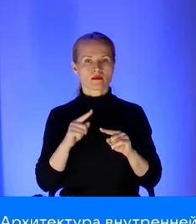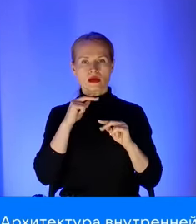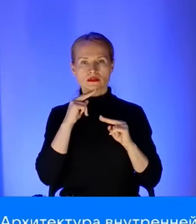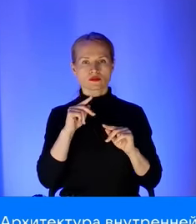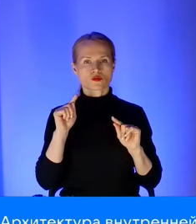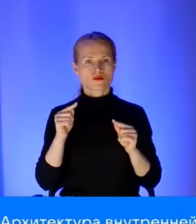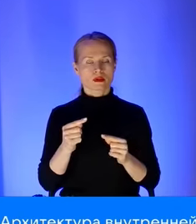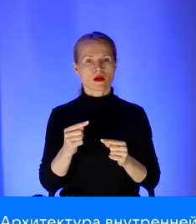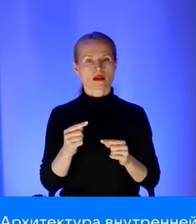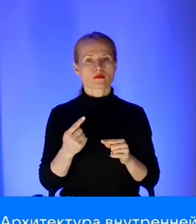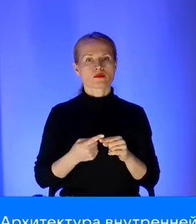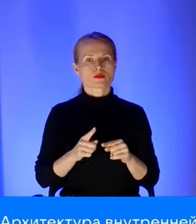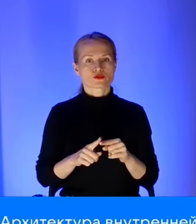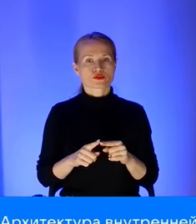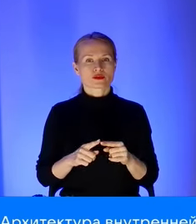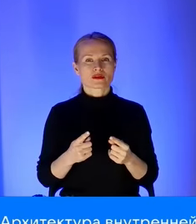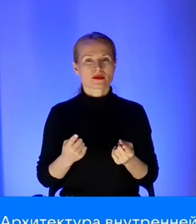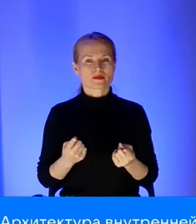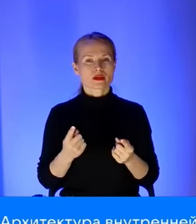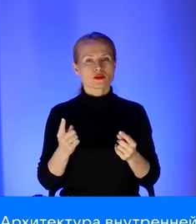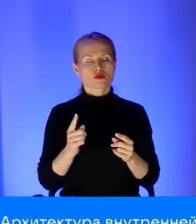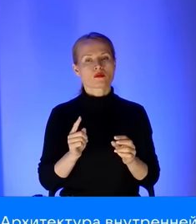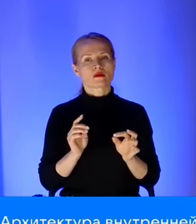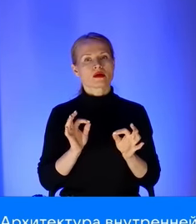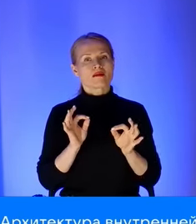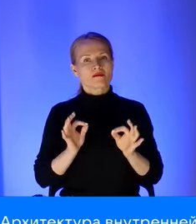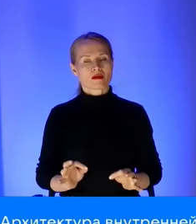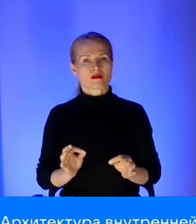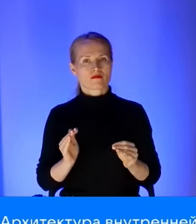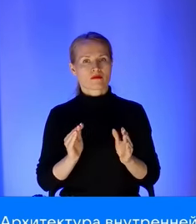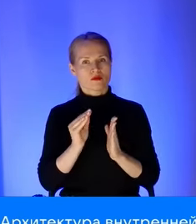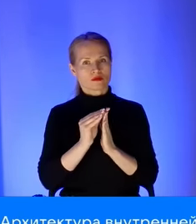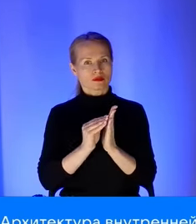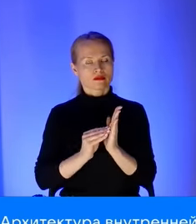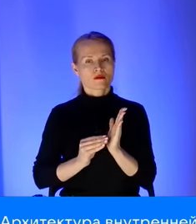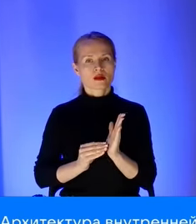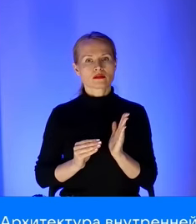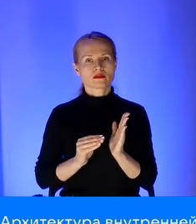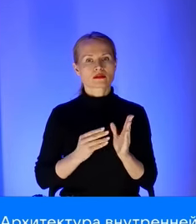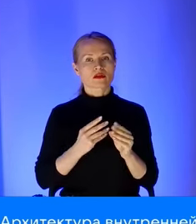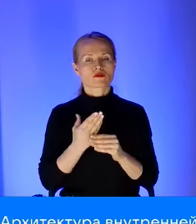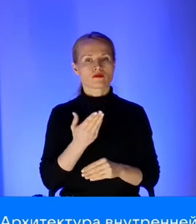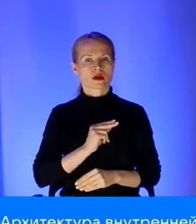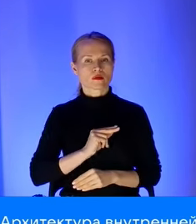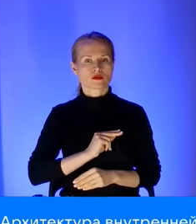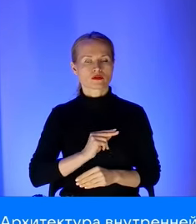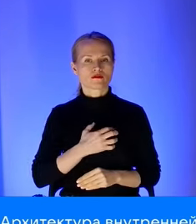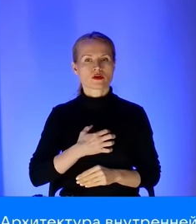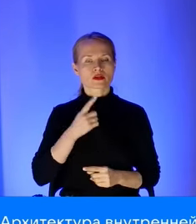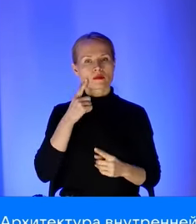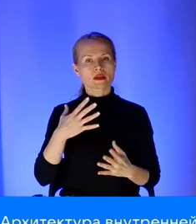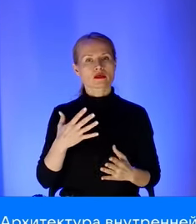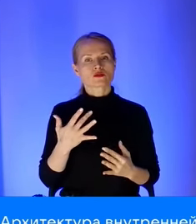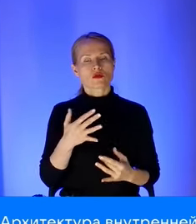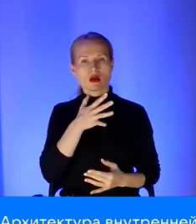акцентируют верный Фло какое-то с которым вы работаете необходимо понять сколько времени Это